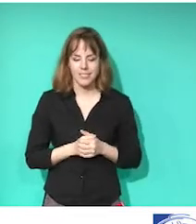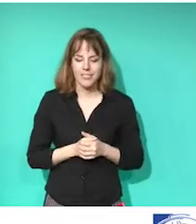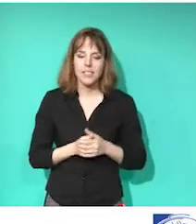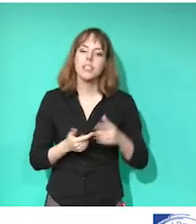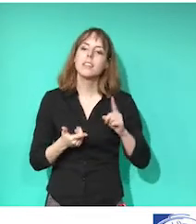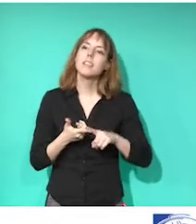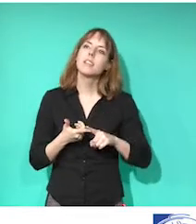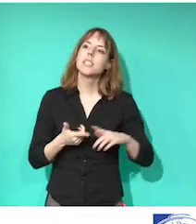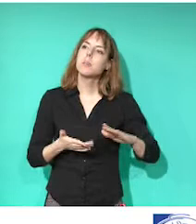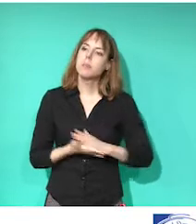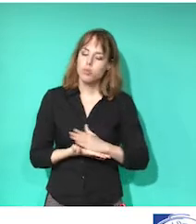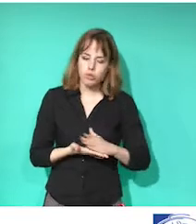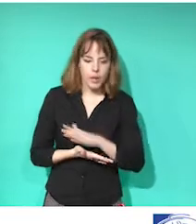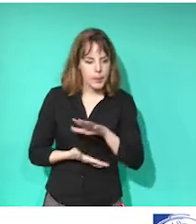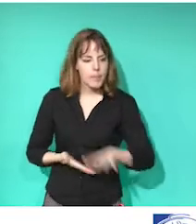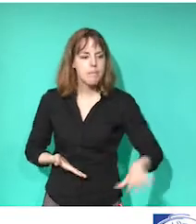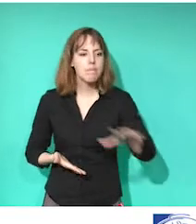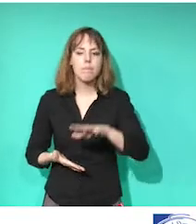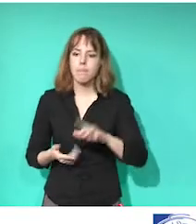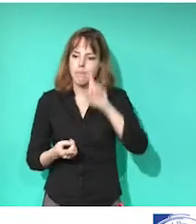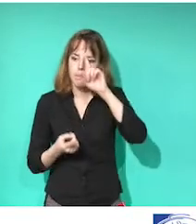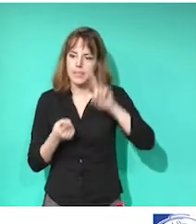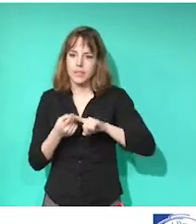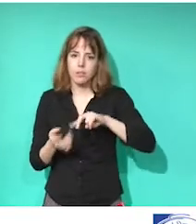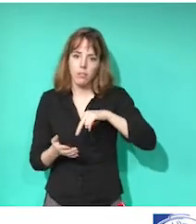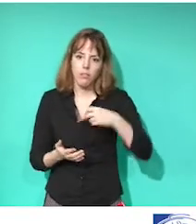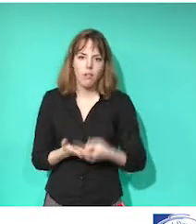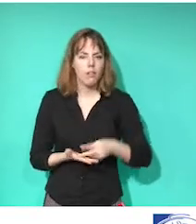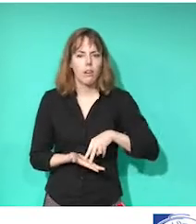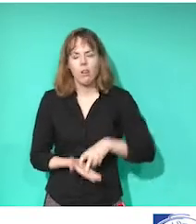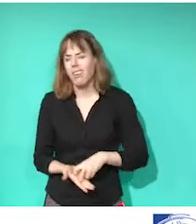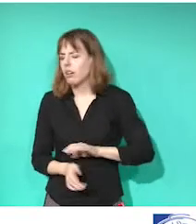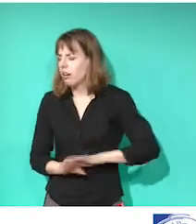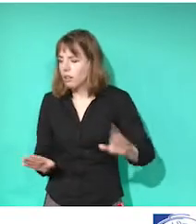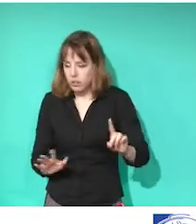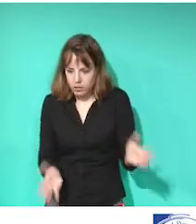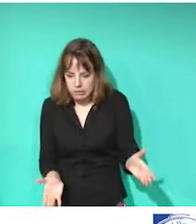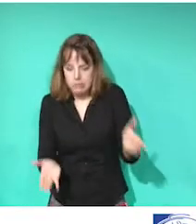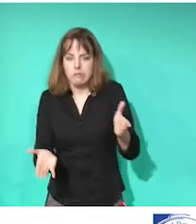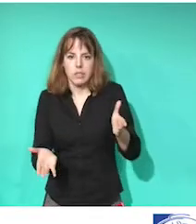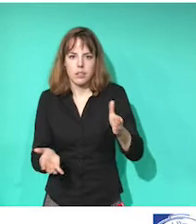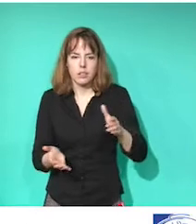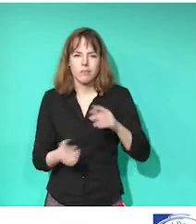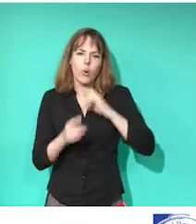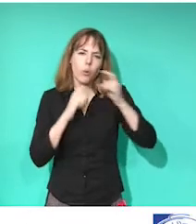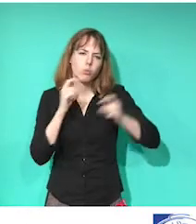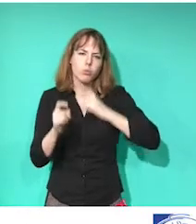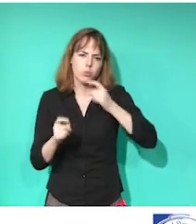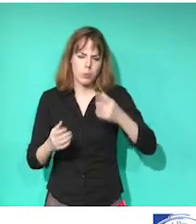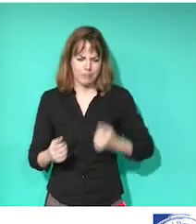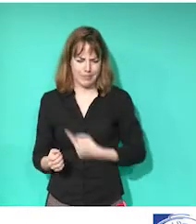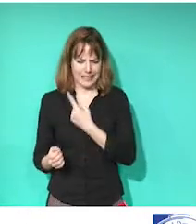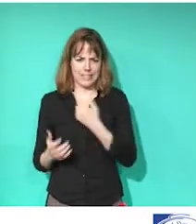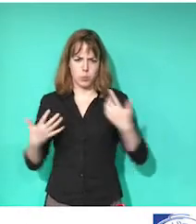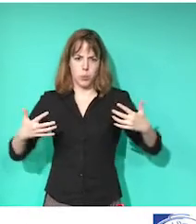projets qui étaient plutôt pour essayer de soutenir, empêcher la chute, accompagner les violences, les femmes victimes de violences ou trop